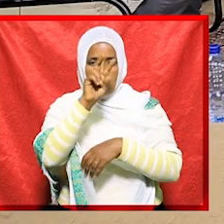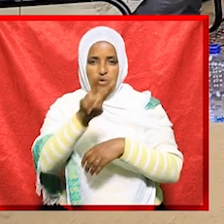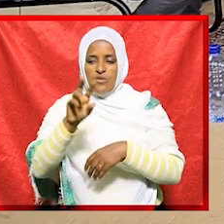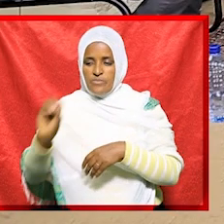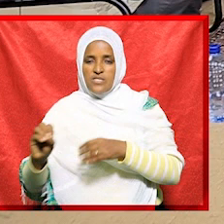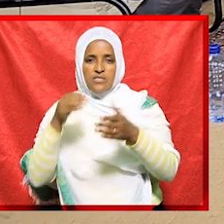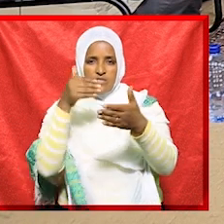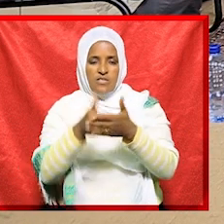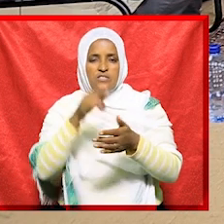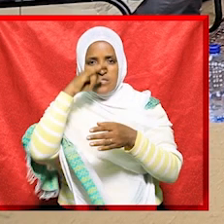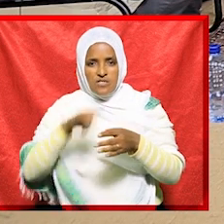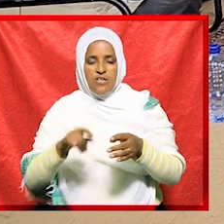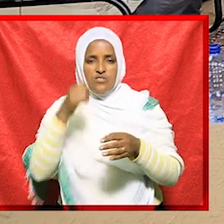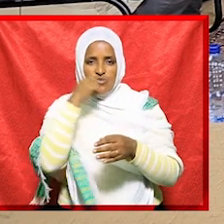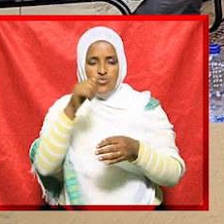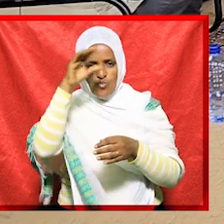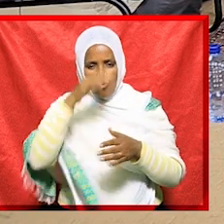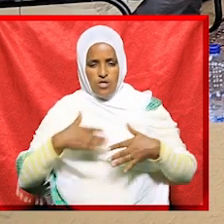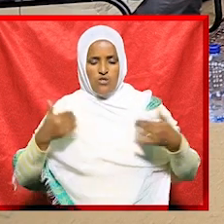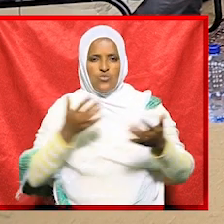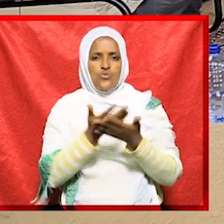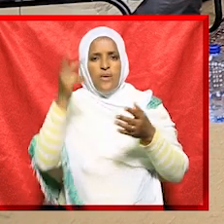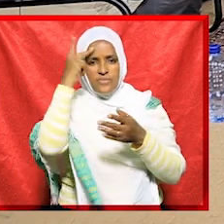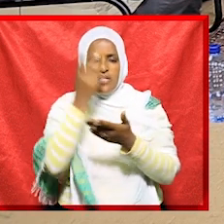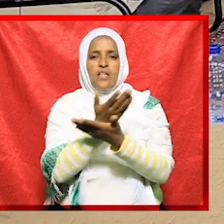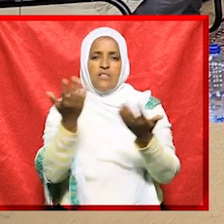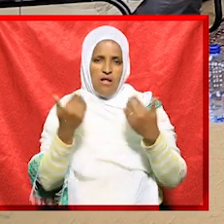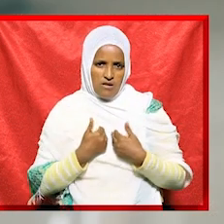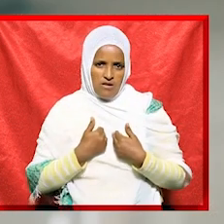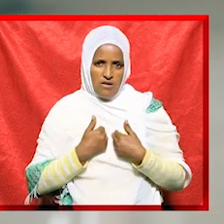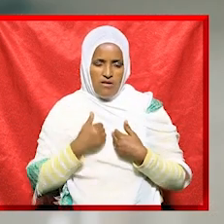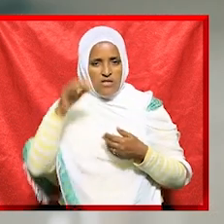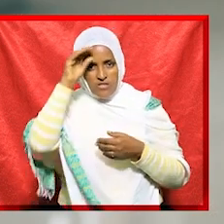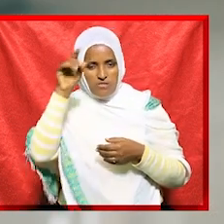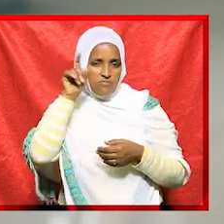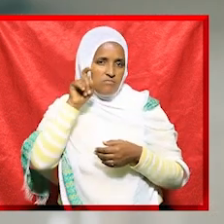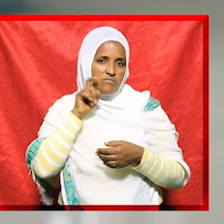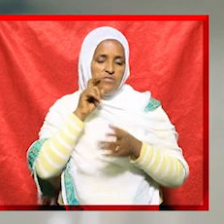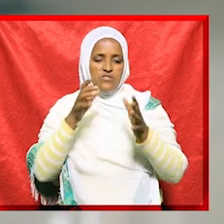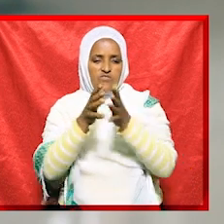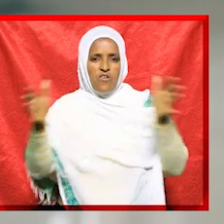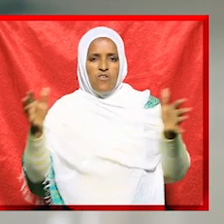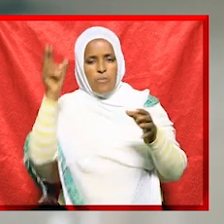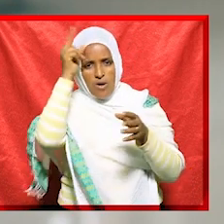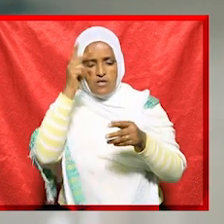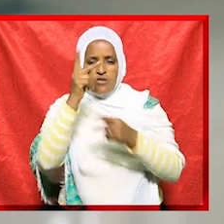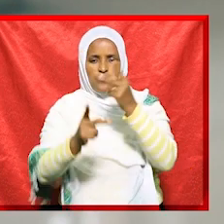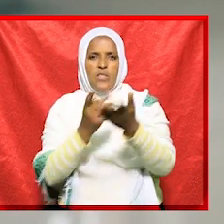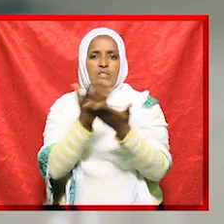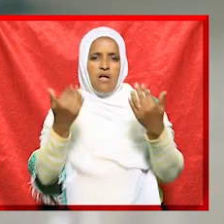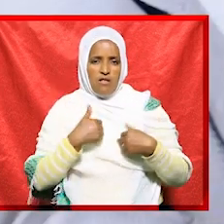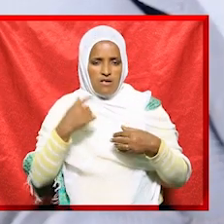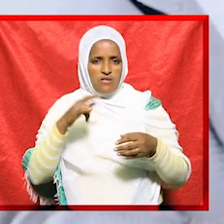የህፃናት ጥቃት 22% ሲደርስ ህፃናት ሴቶችና ወጣቶች ጉዳይ ሚኒስቴር የት አለ? ሴክስ ቱሪዝም ሲስፋፋ ባህልና ቱሪዝም